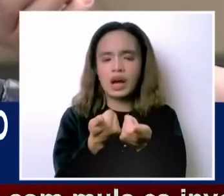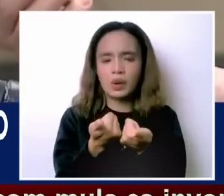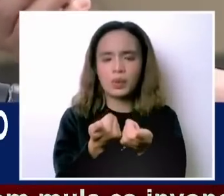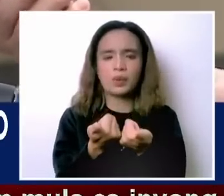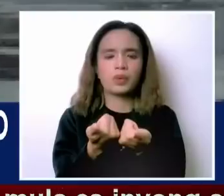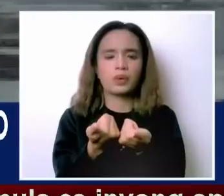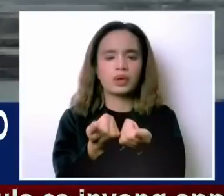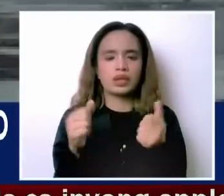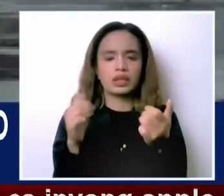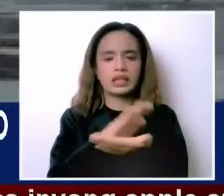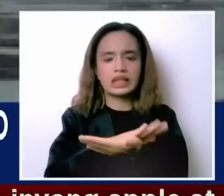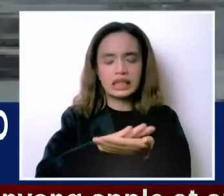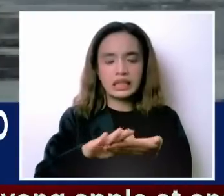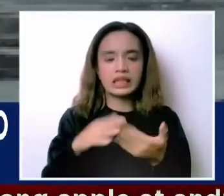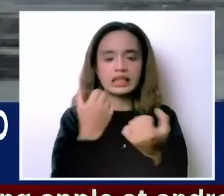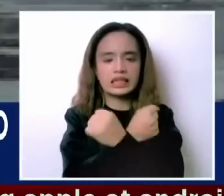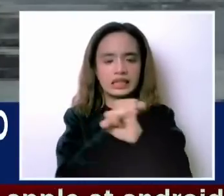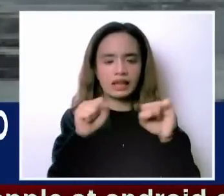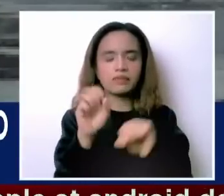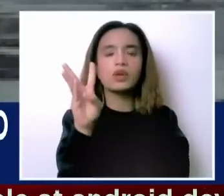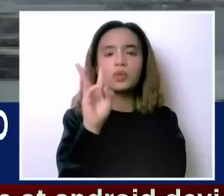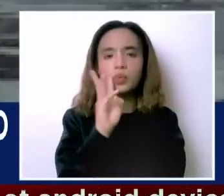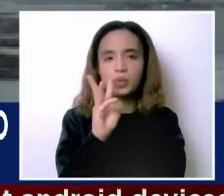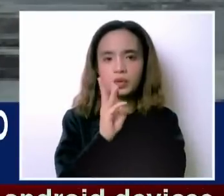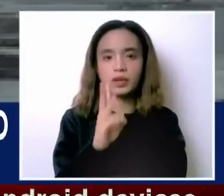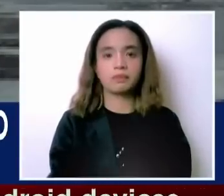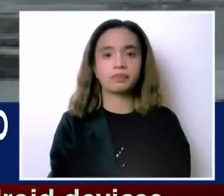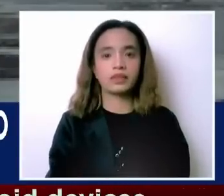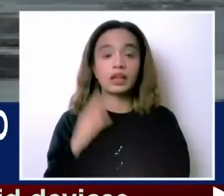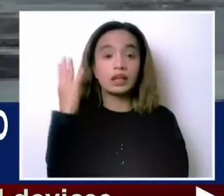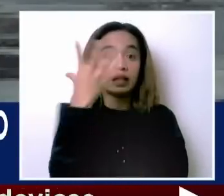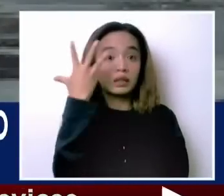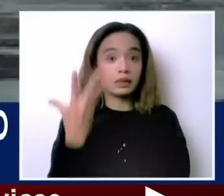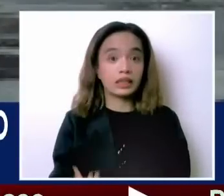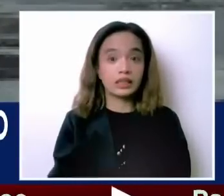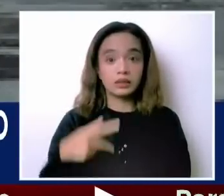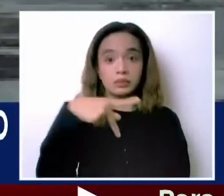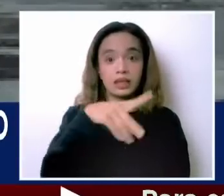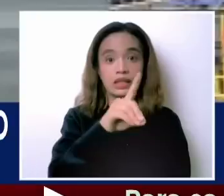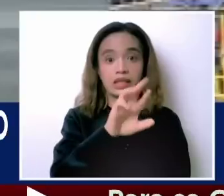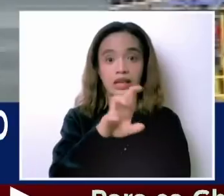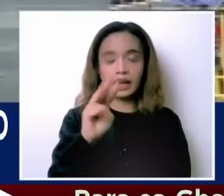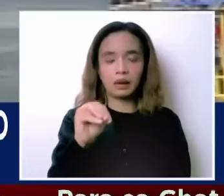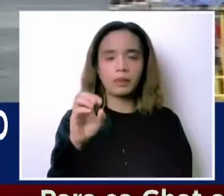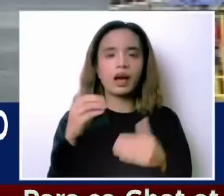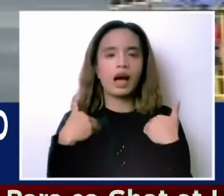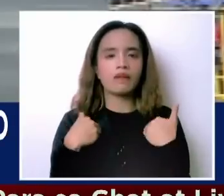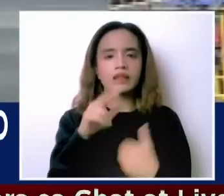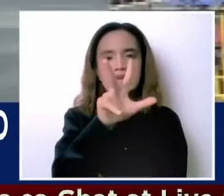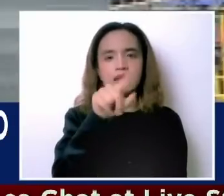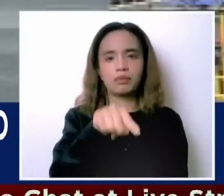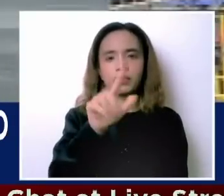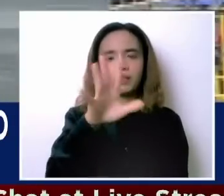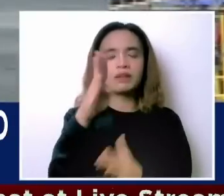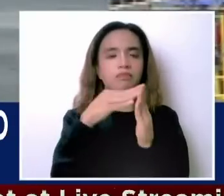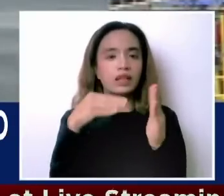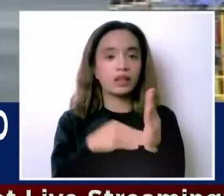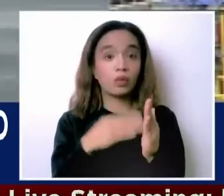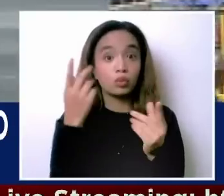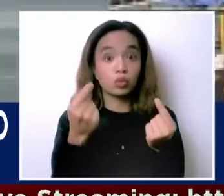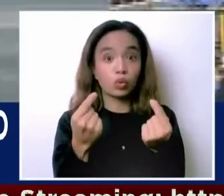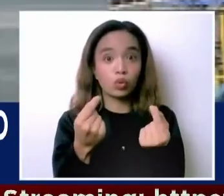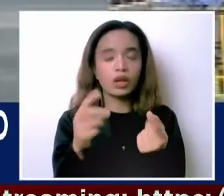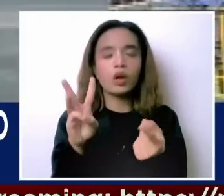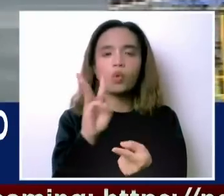safe water. Naglaan na ang Batangas PDRRMO ng 3.5 million pesos para sa pagsasagawa ng water test sa